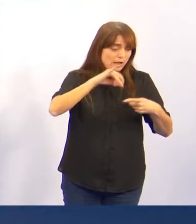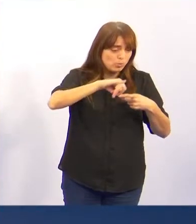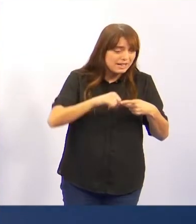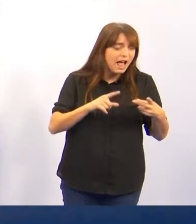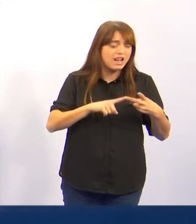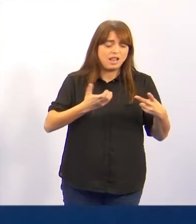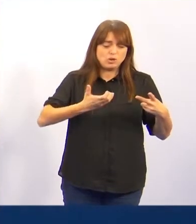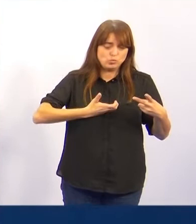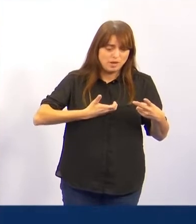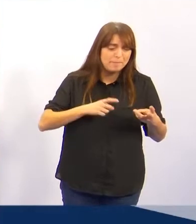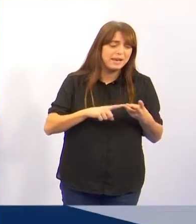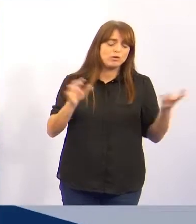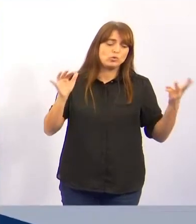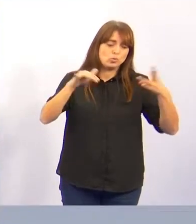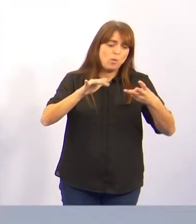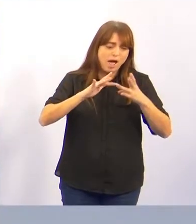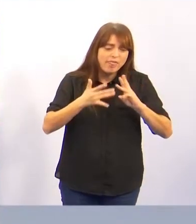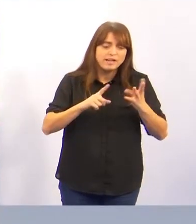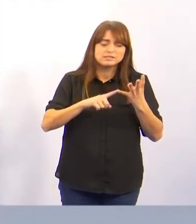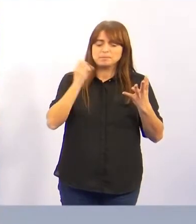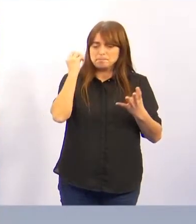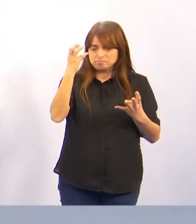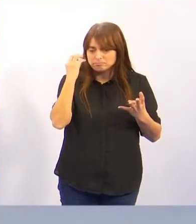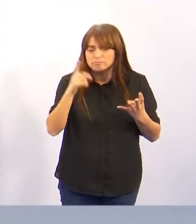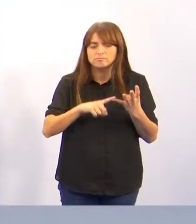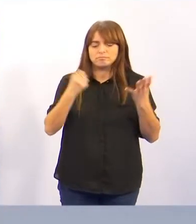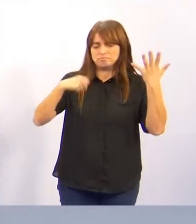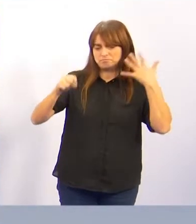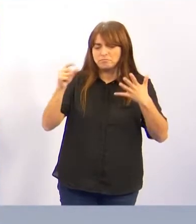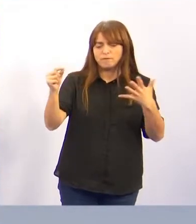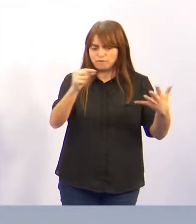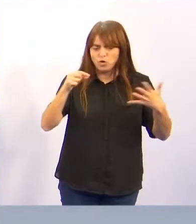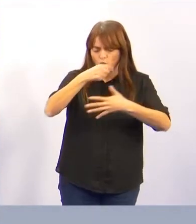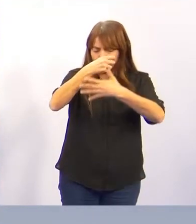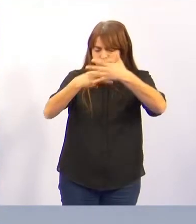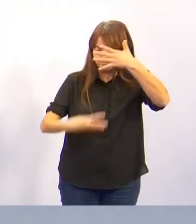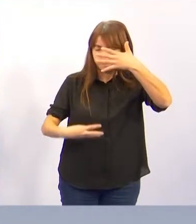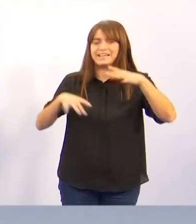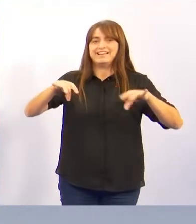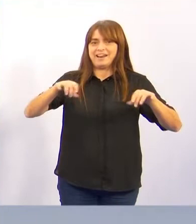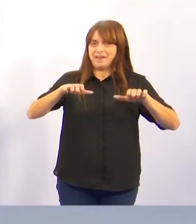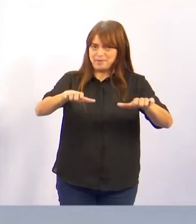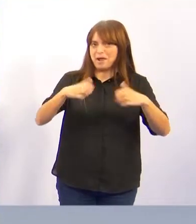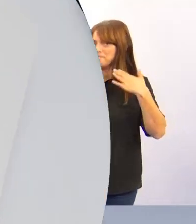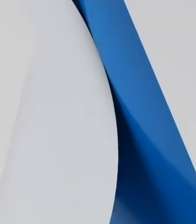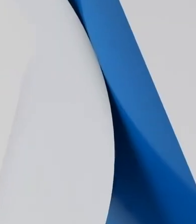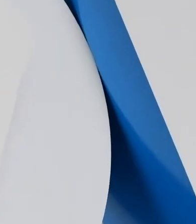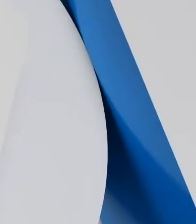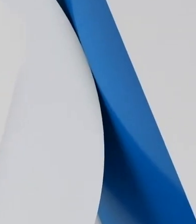diverses concentracions a la resta de municipis. Roger, companys de Canal Terres de l'Ebre, gràcies per aquesta connexió. Molt bon dia.